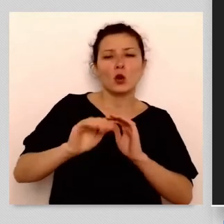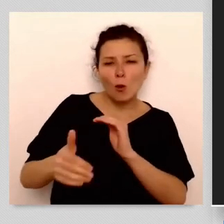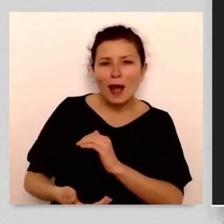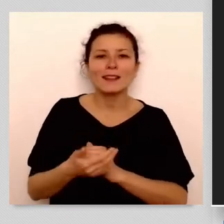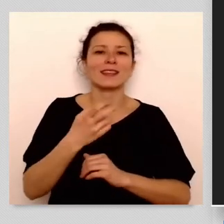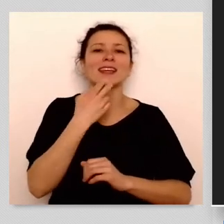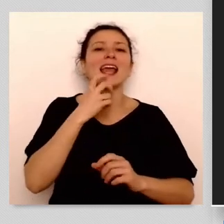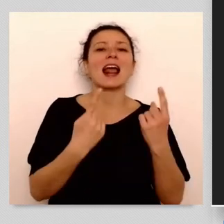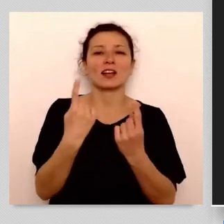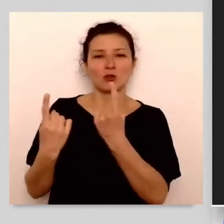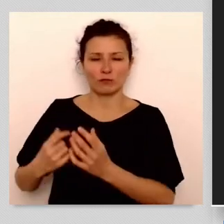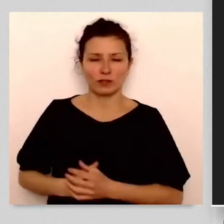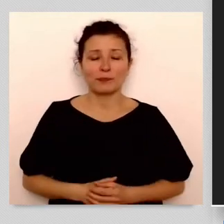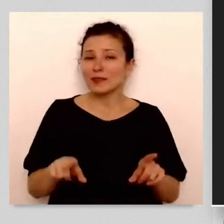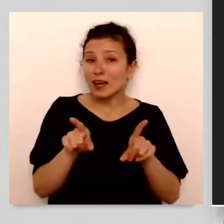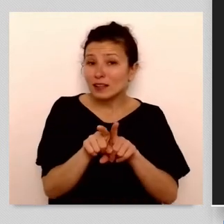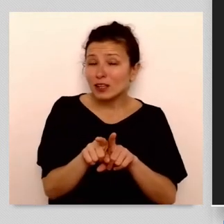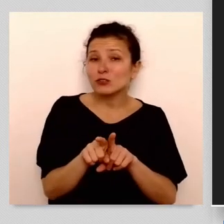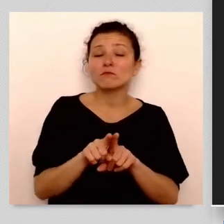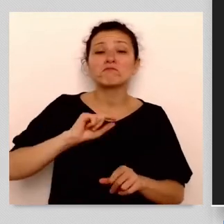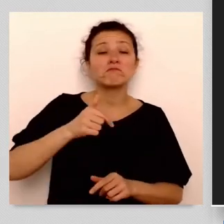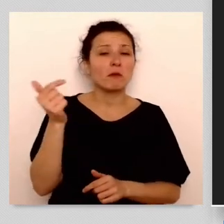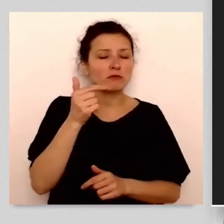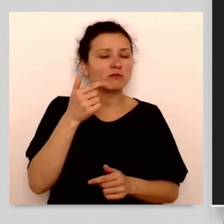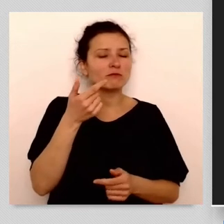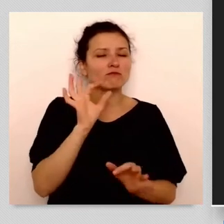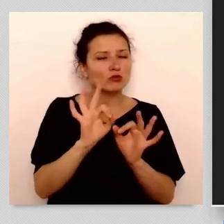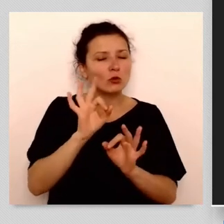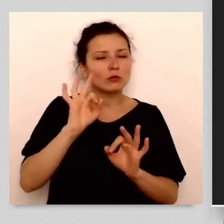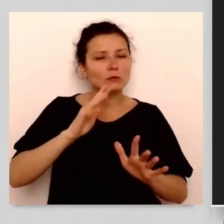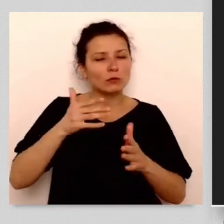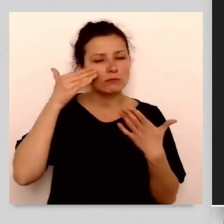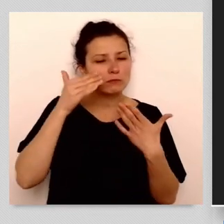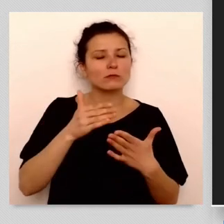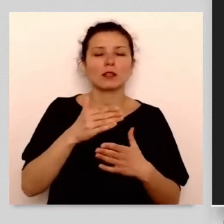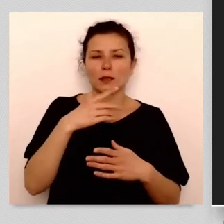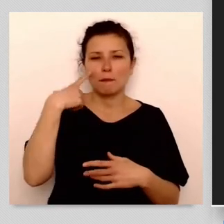również powinniśmy tutaj w szczególny sposób pamiętać o osobach,